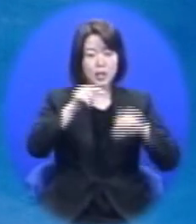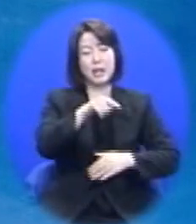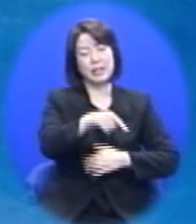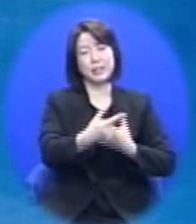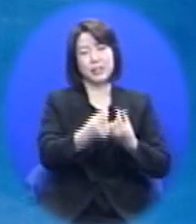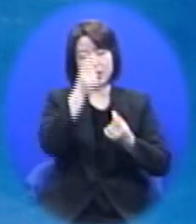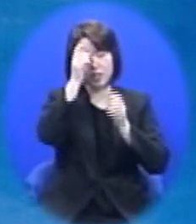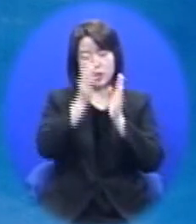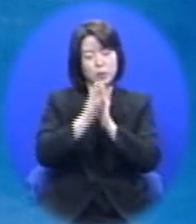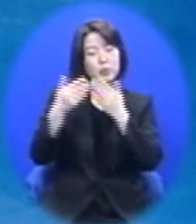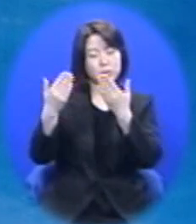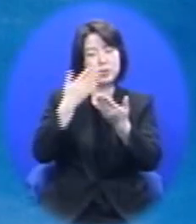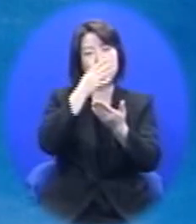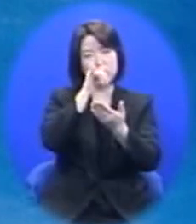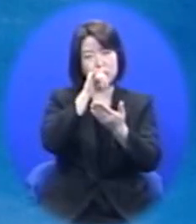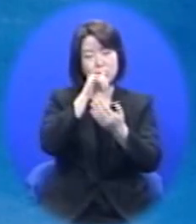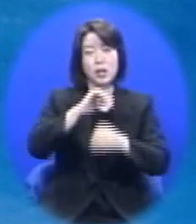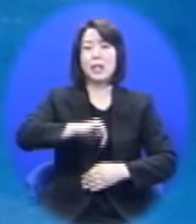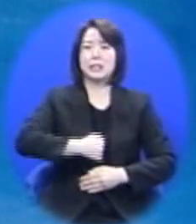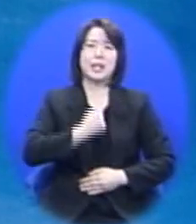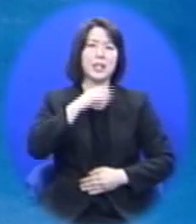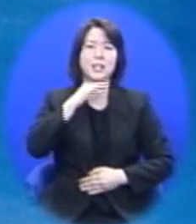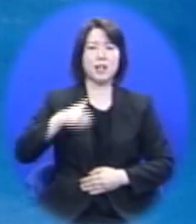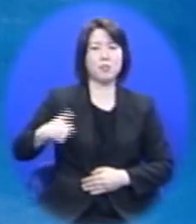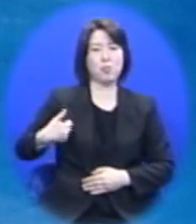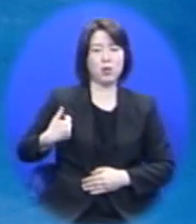만해요. 자기 나이를 몰라요.